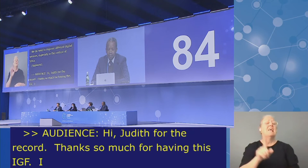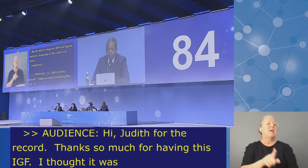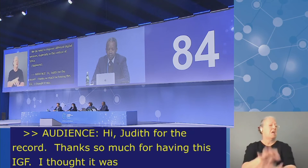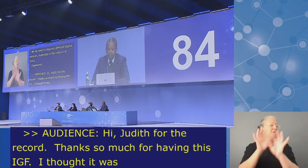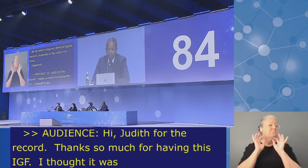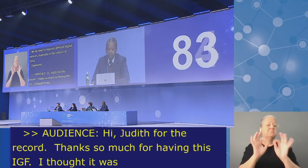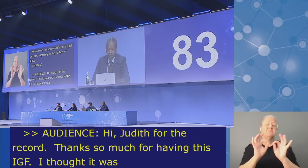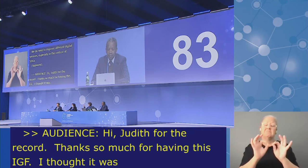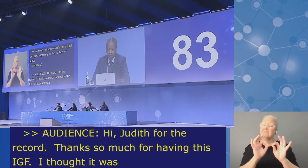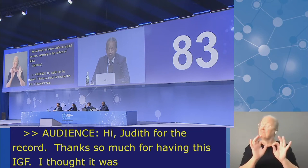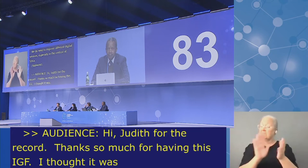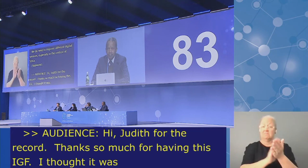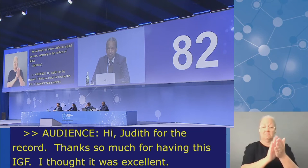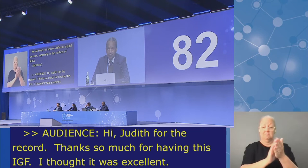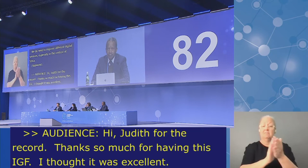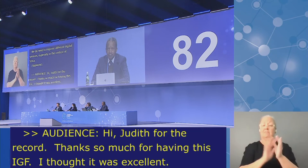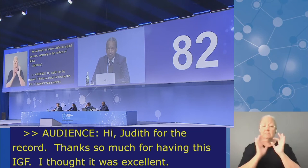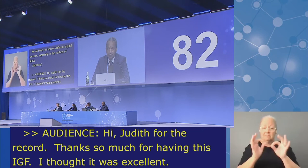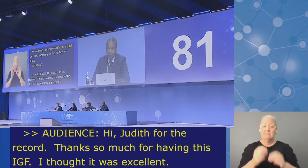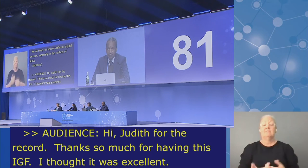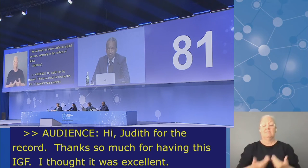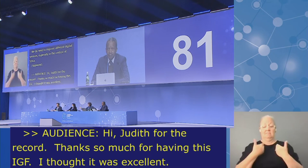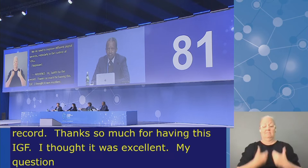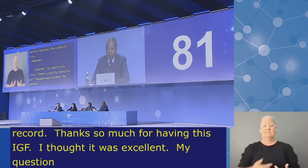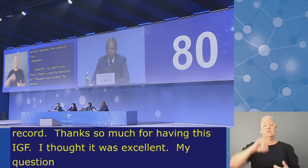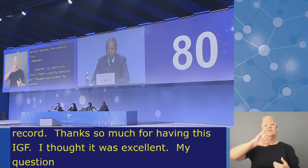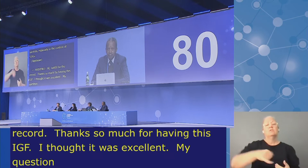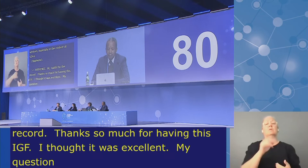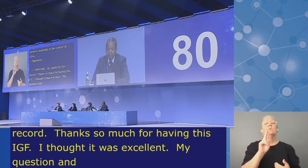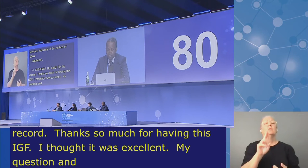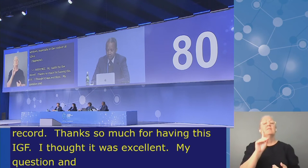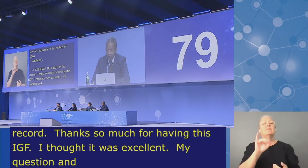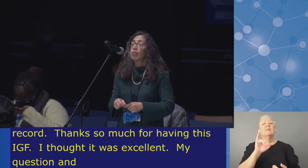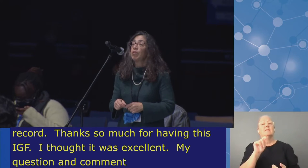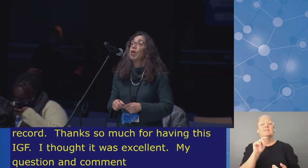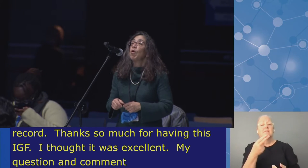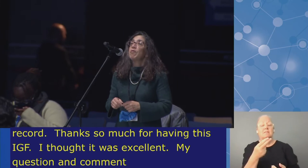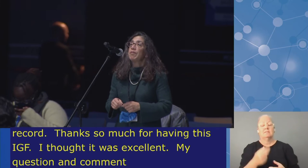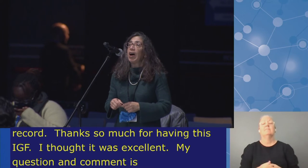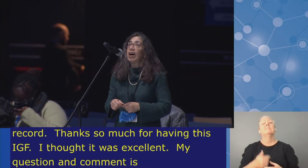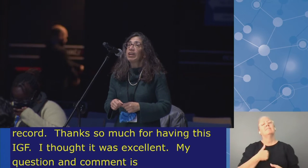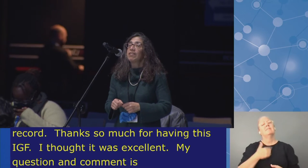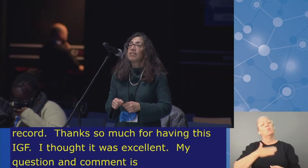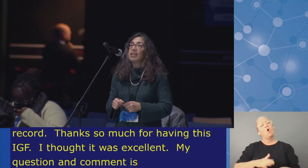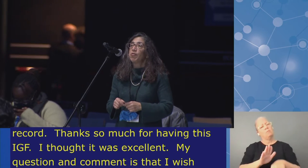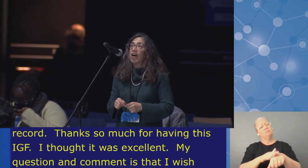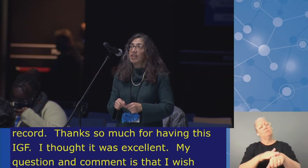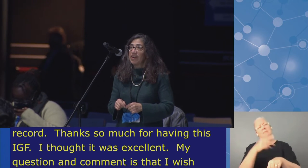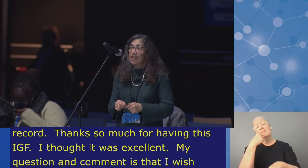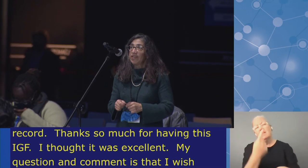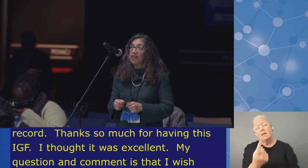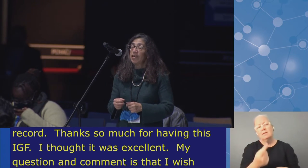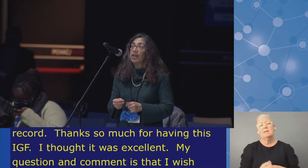благодарю вас за организацию этого цифрового саммита. Я думаю, что он